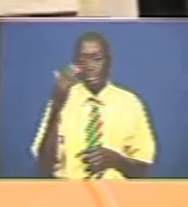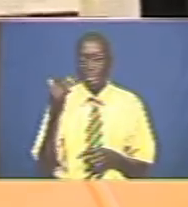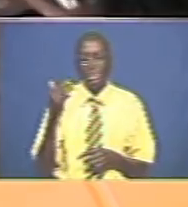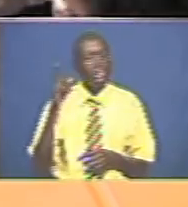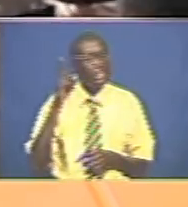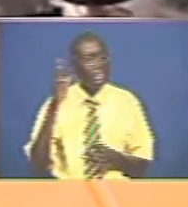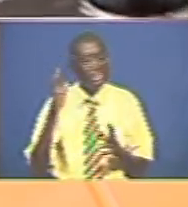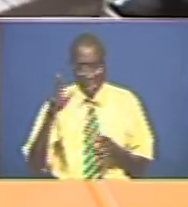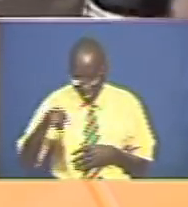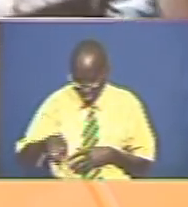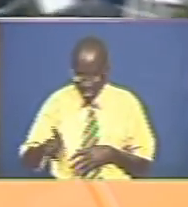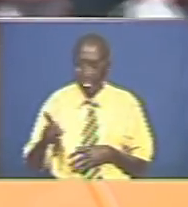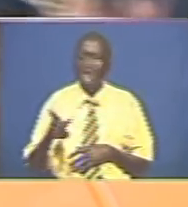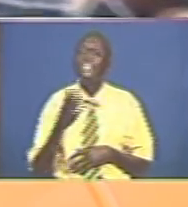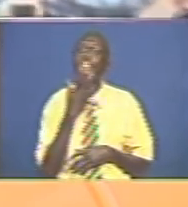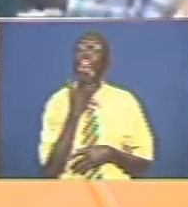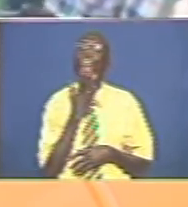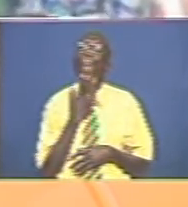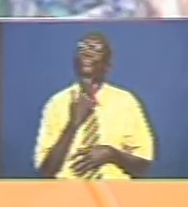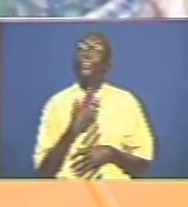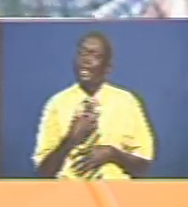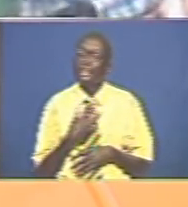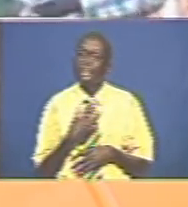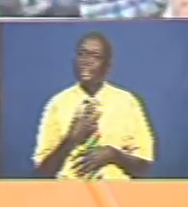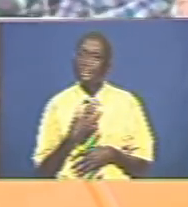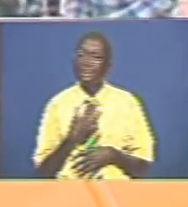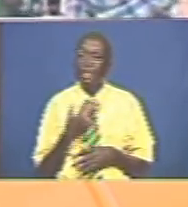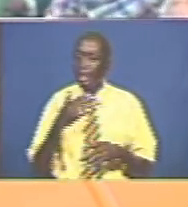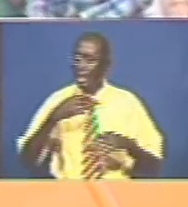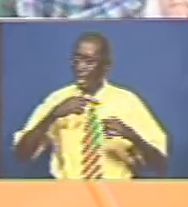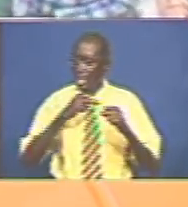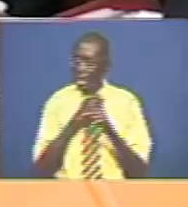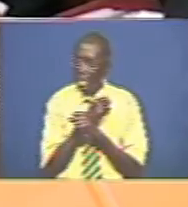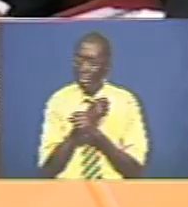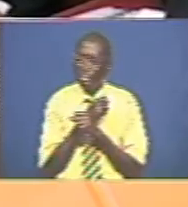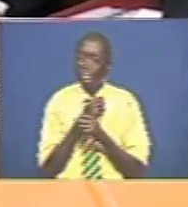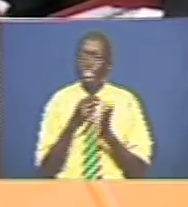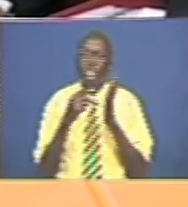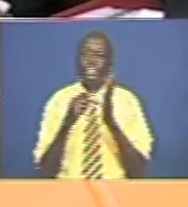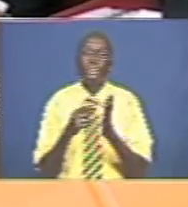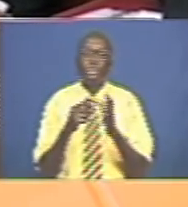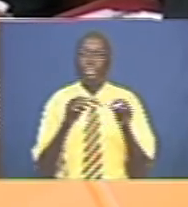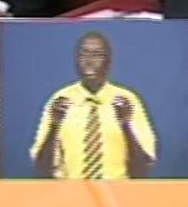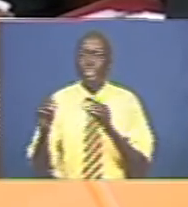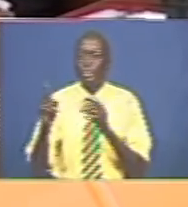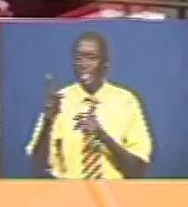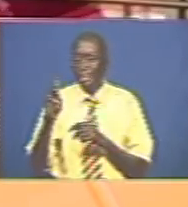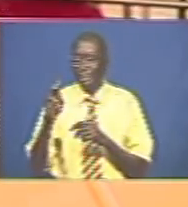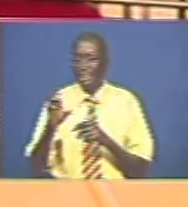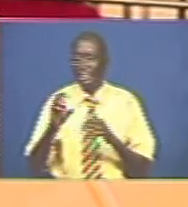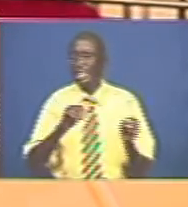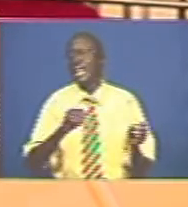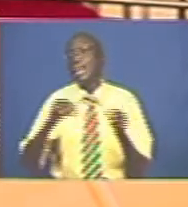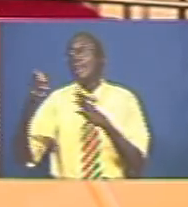wasikilizaji wenyewe wali request. Walipenda sana tutoe show kwenye studio, tupeleke pale